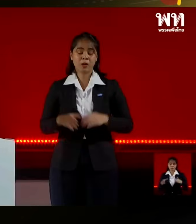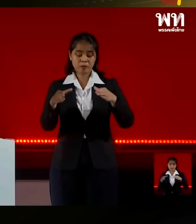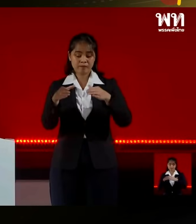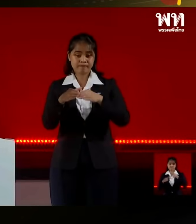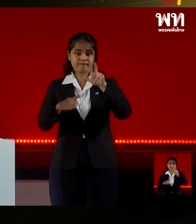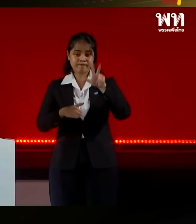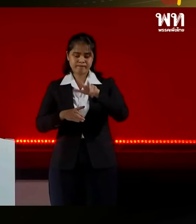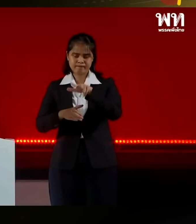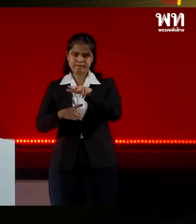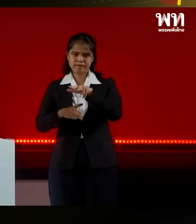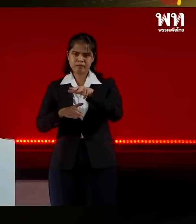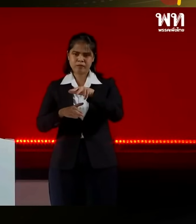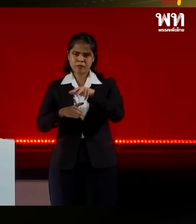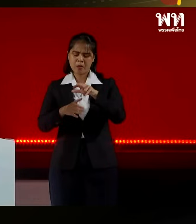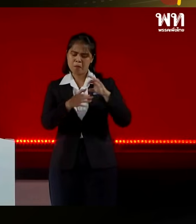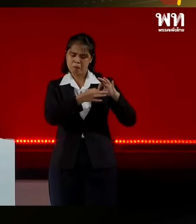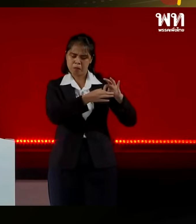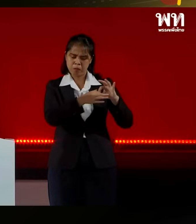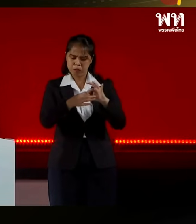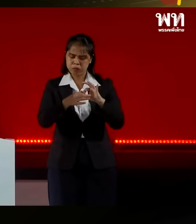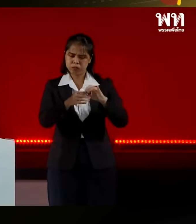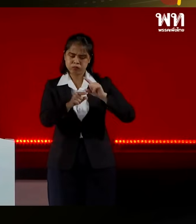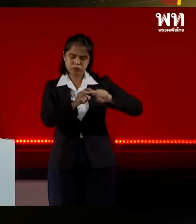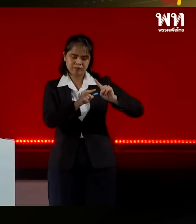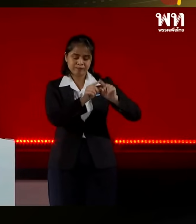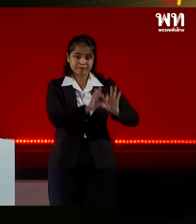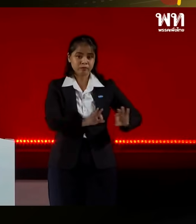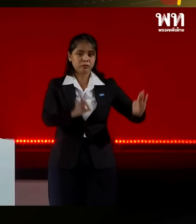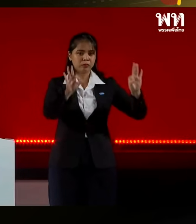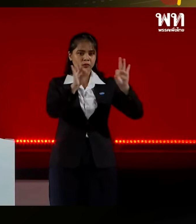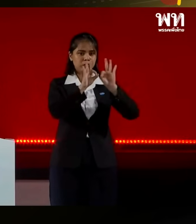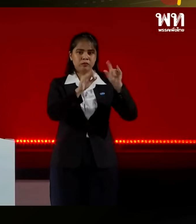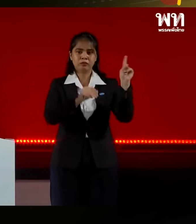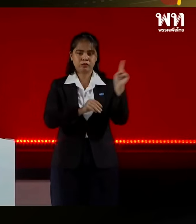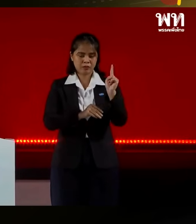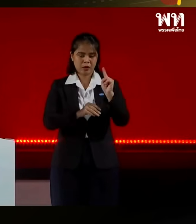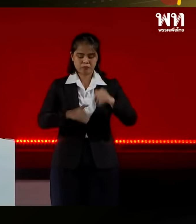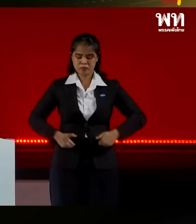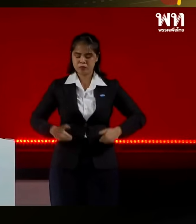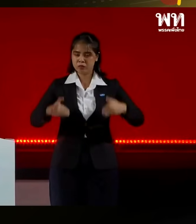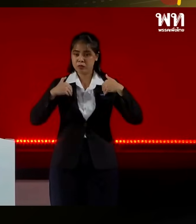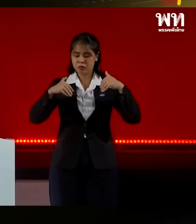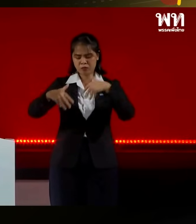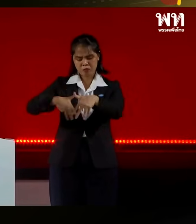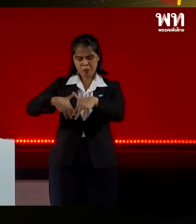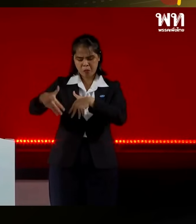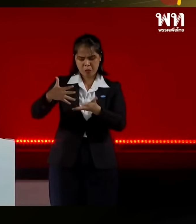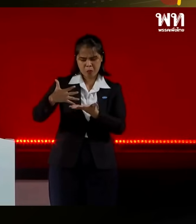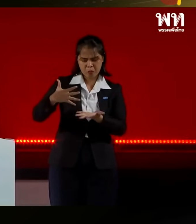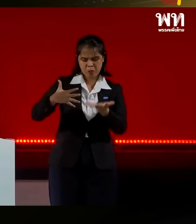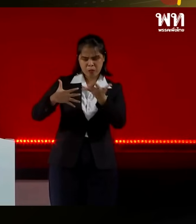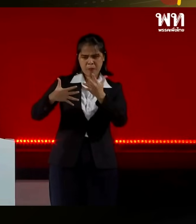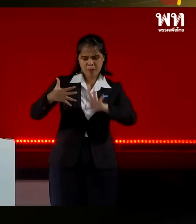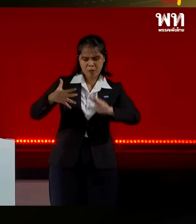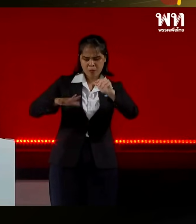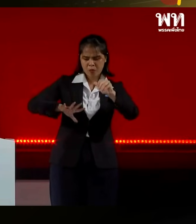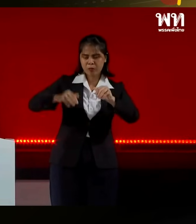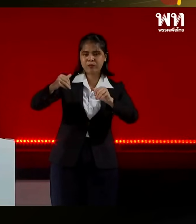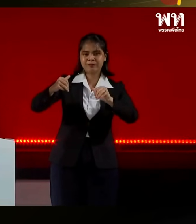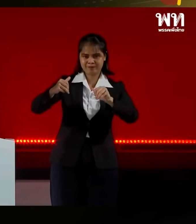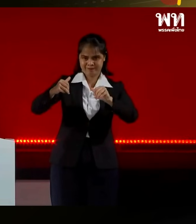หมประชานิยมบางอย่างมันก็อาจจะดีแต่มันไม่ใช่ละเพราะว่าผมว่าสิ่ง